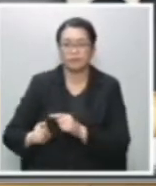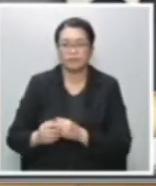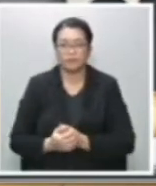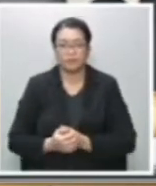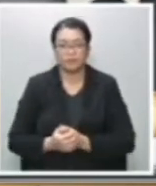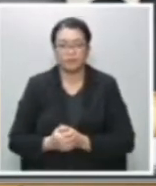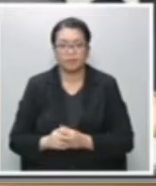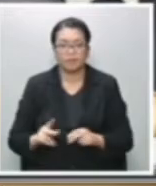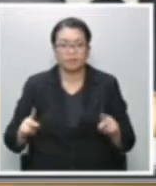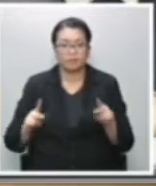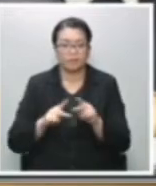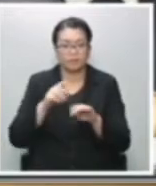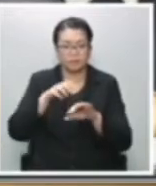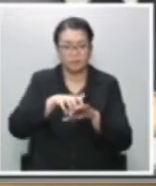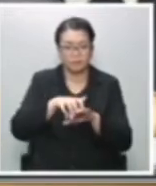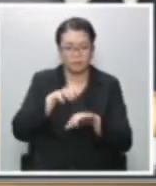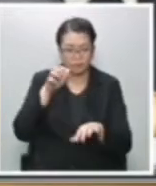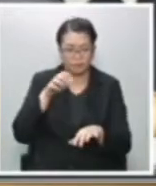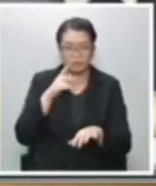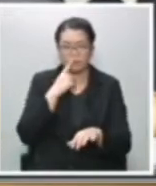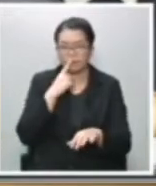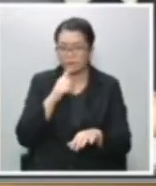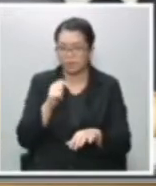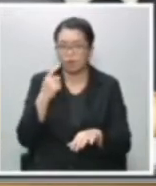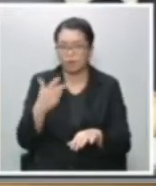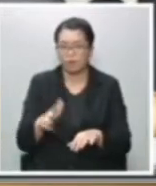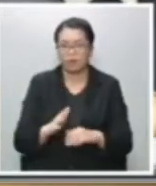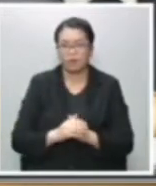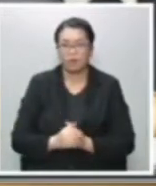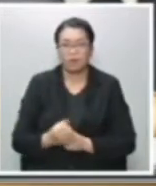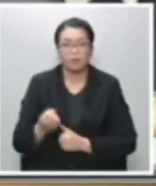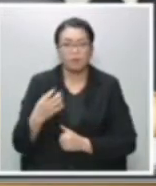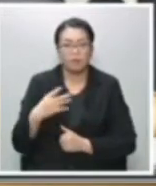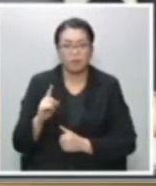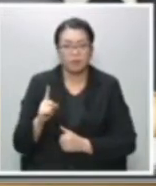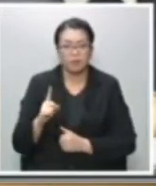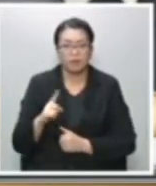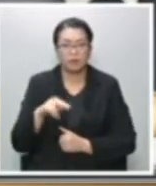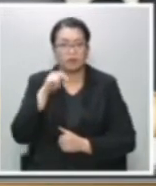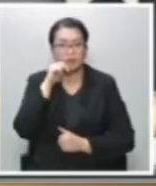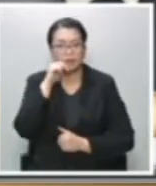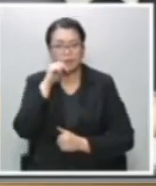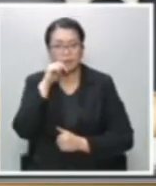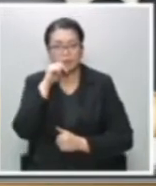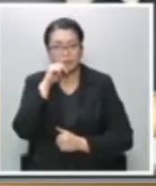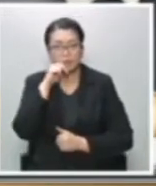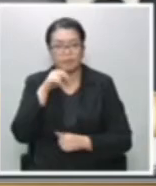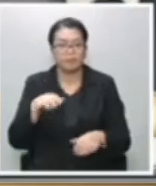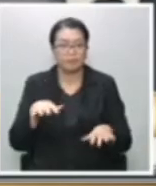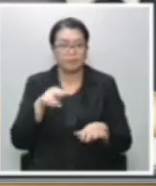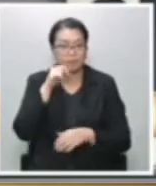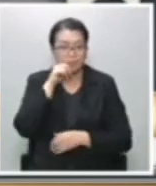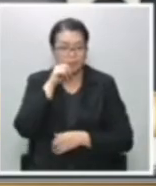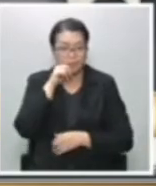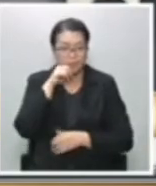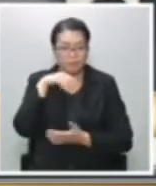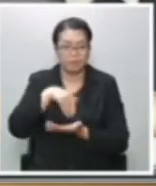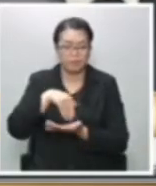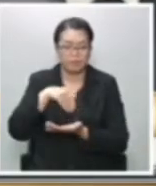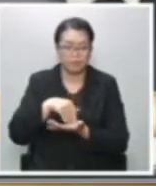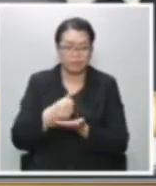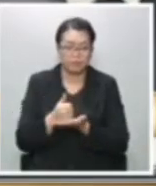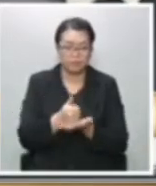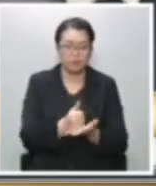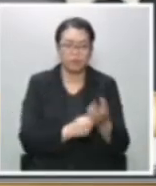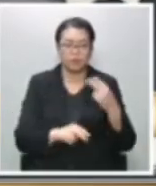วงมหาดไทยเนี่ยท่านก็ได้ตอบนะครับเรื่องว่าได้มีการประปาส่วนภูมิภาคนะครับที่เข้าไปช่วยเหลือดู